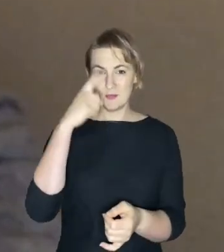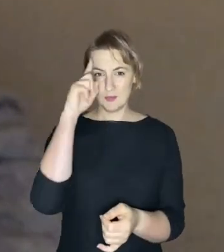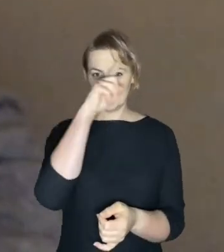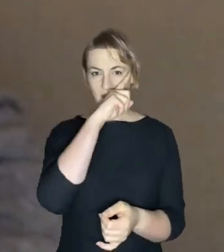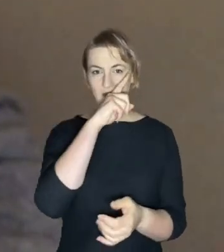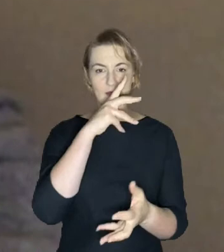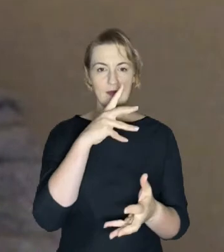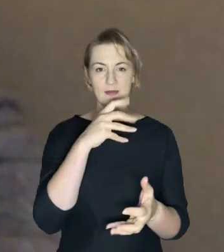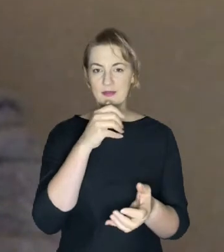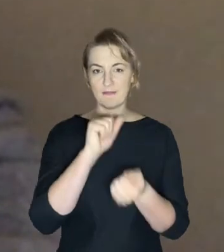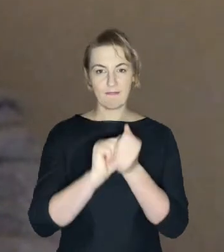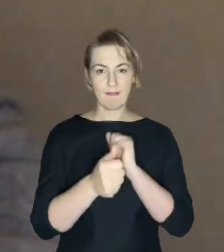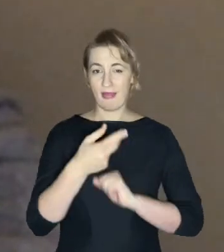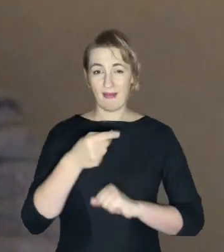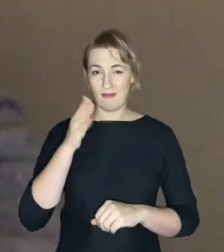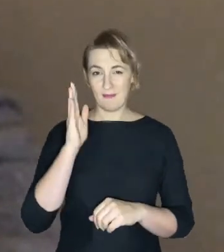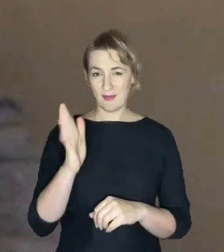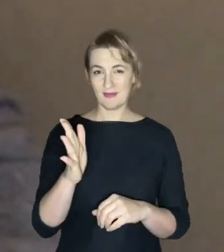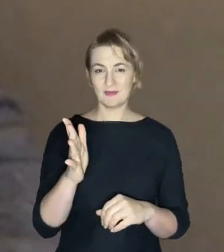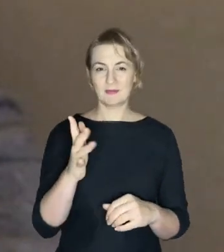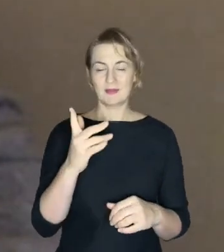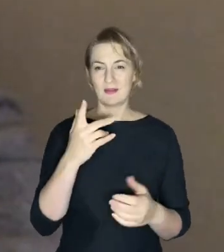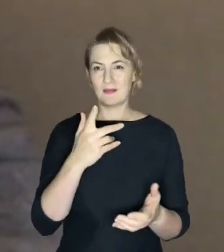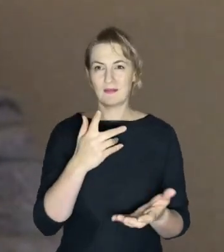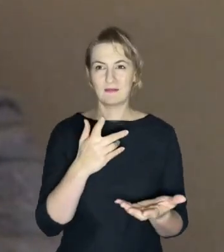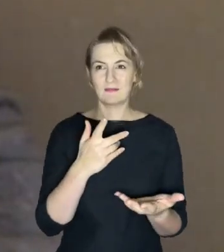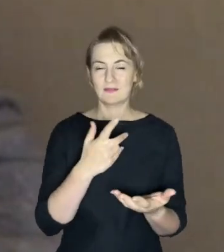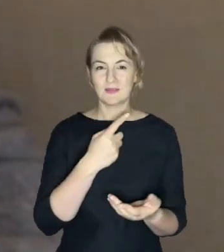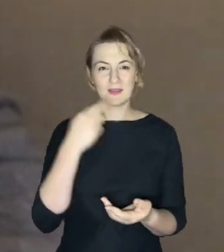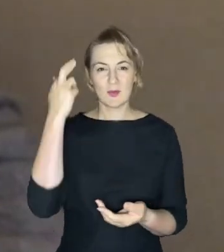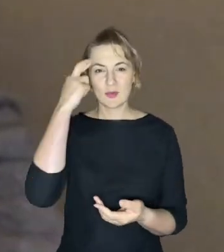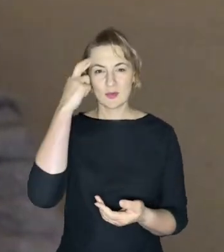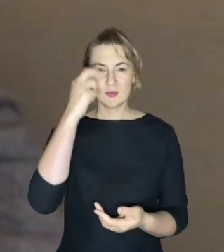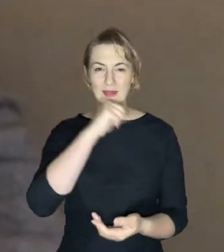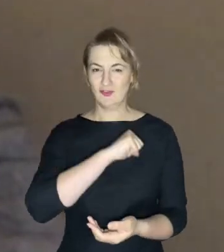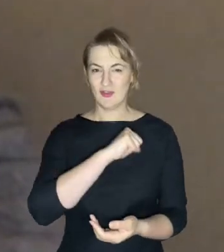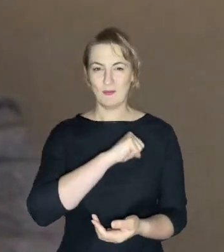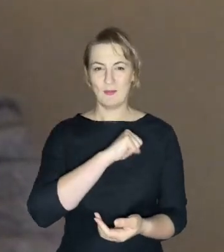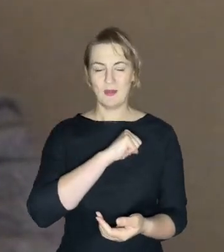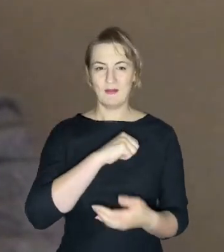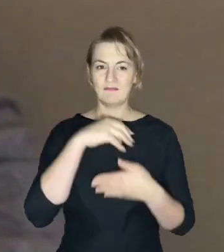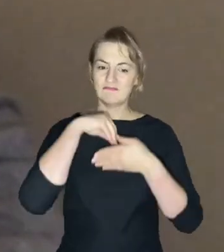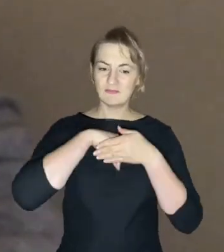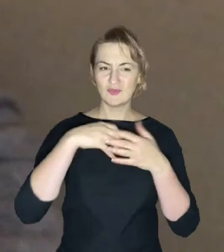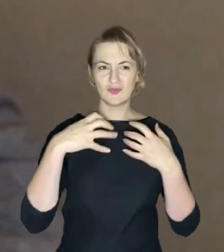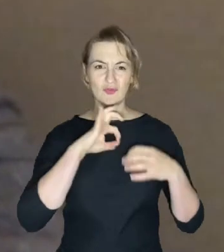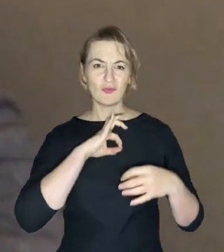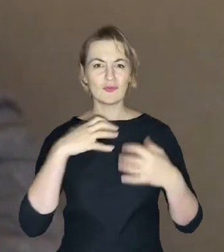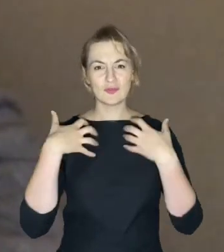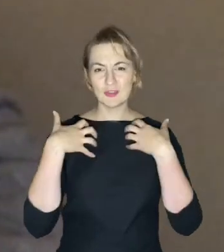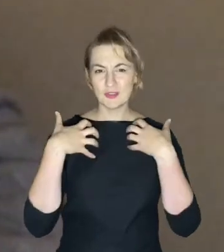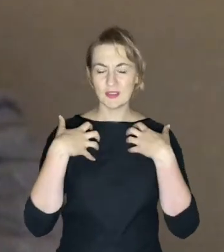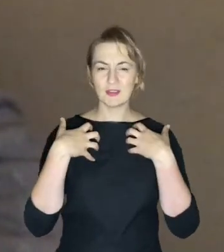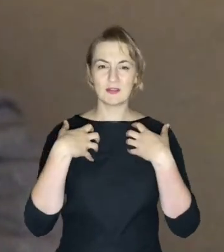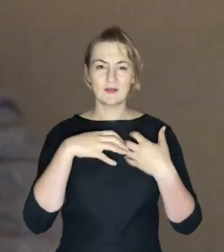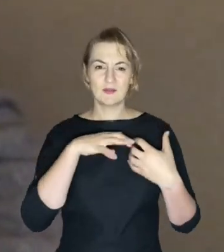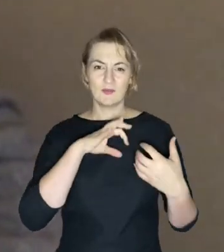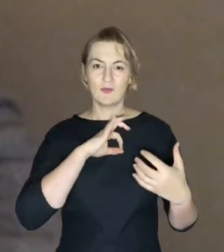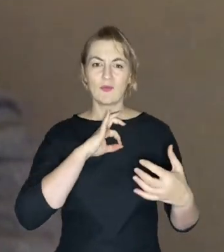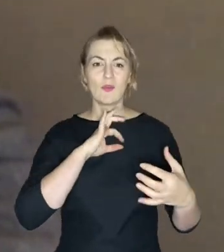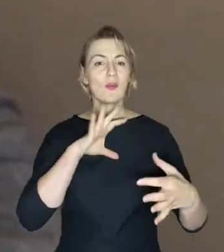skali naszego rozumienia siebie, życia, naszych